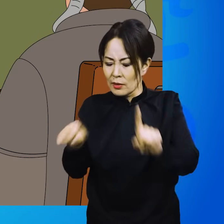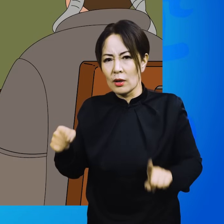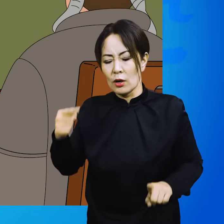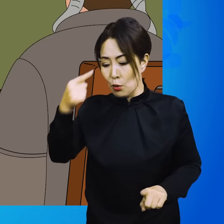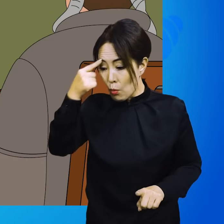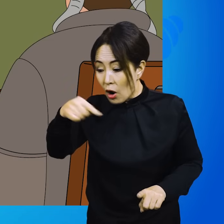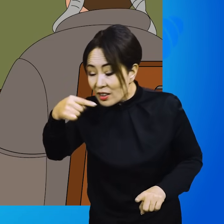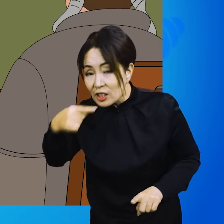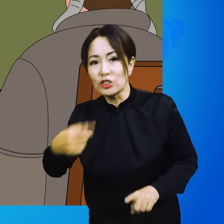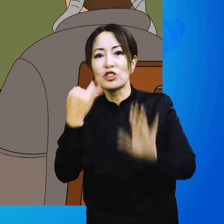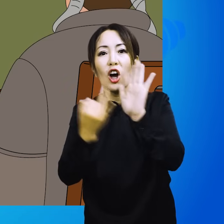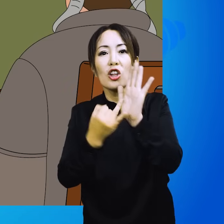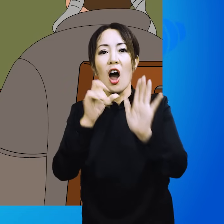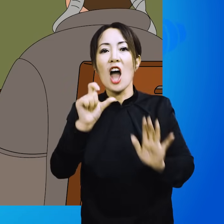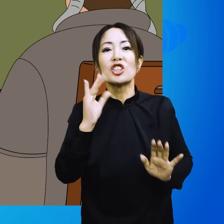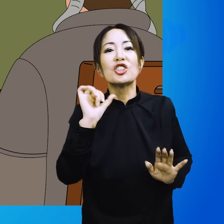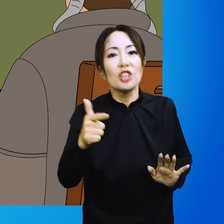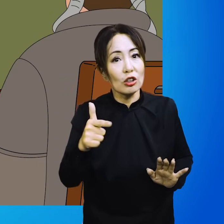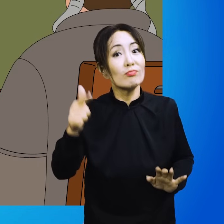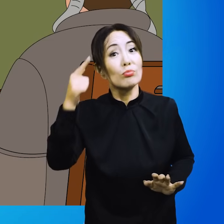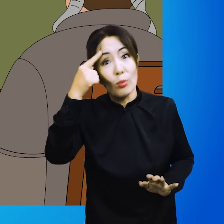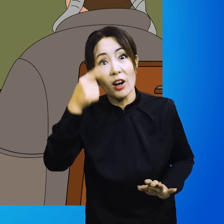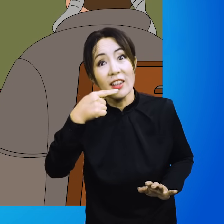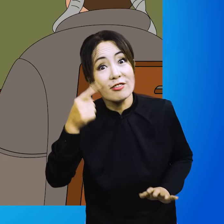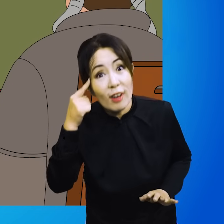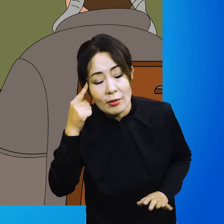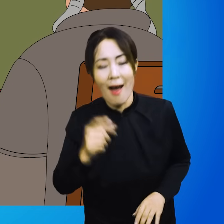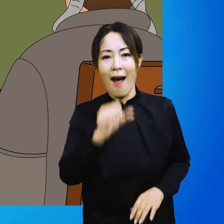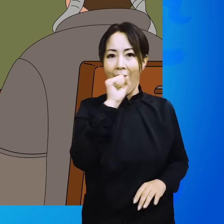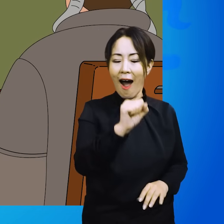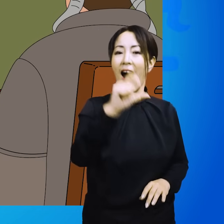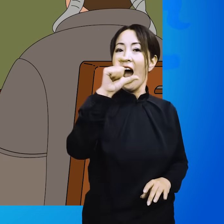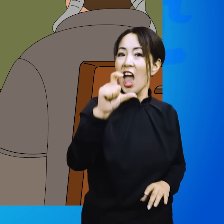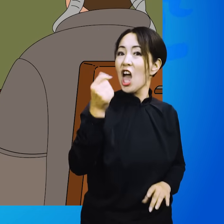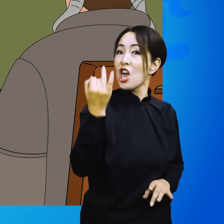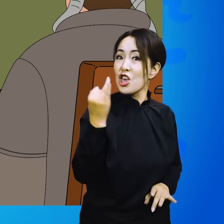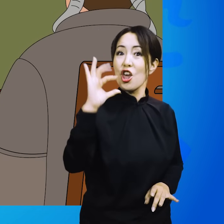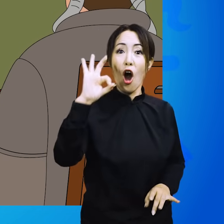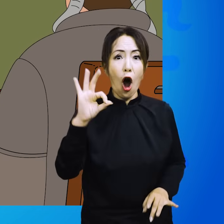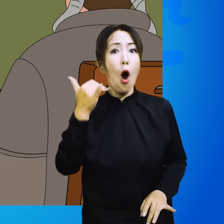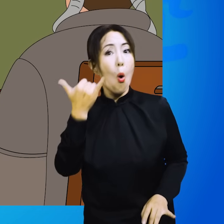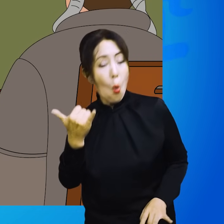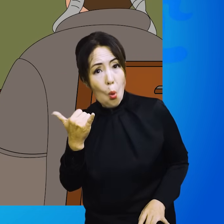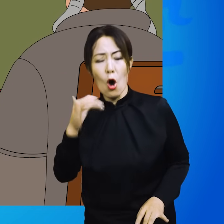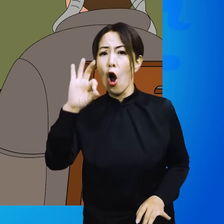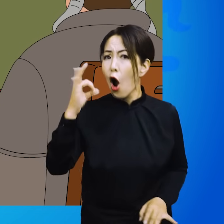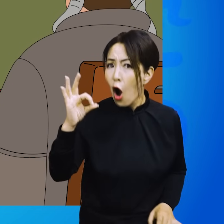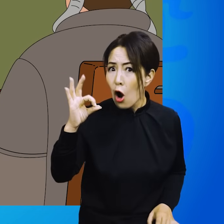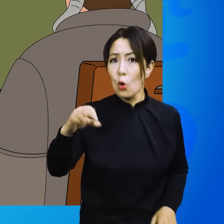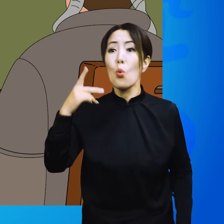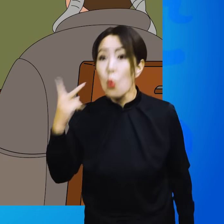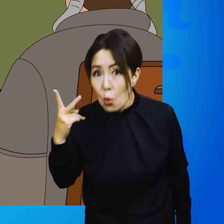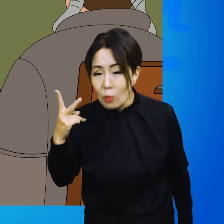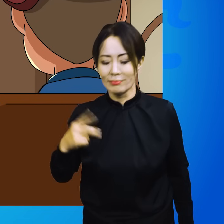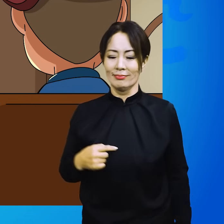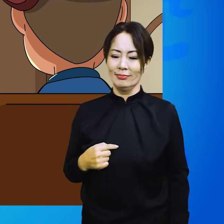Монгол хэлний 7 их шиг байгаа юм. А, Э, И, О, У, Ө,